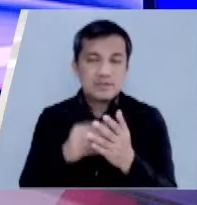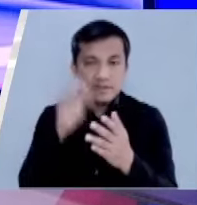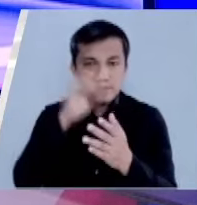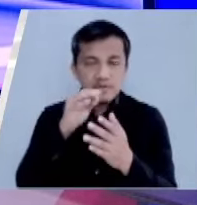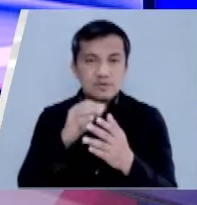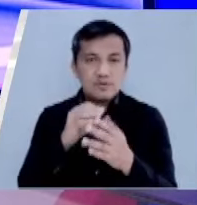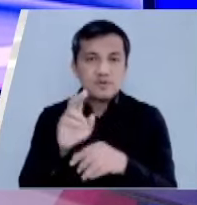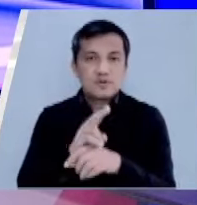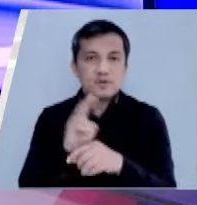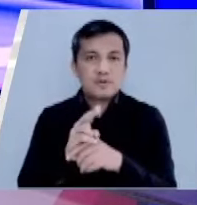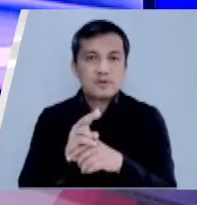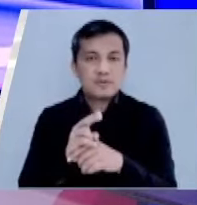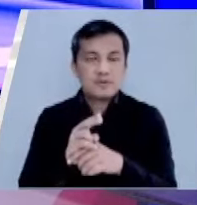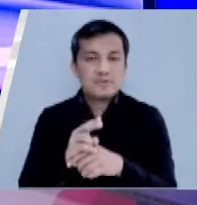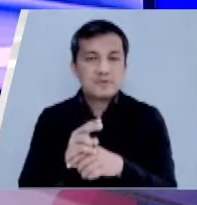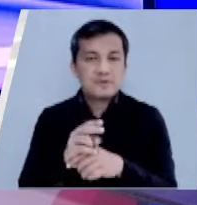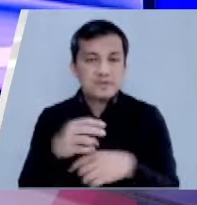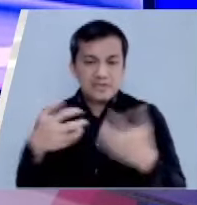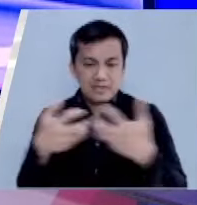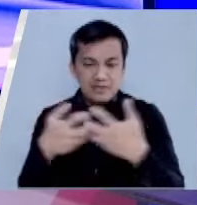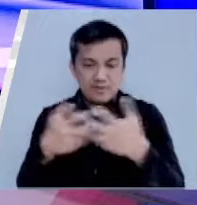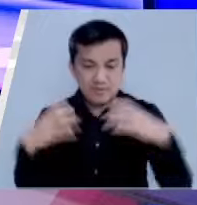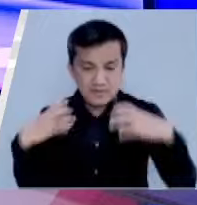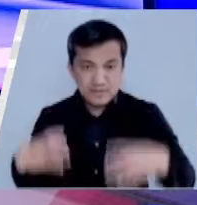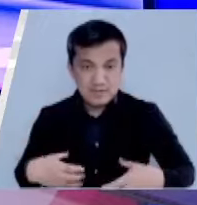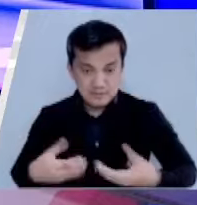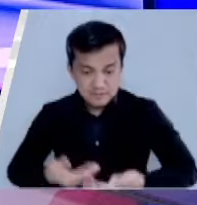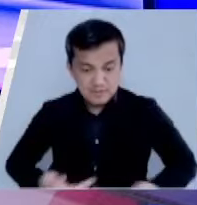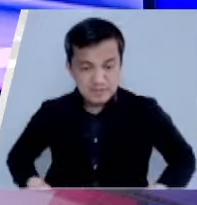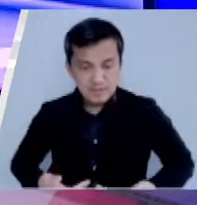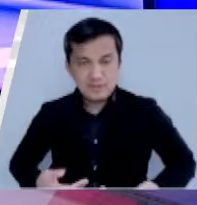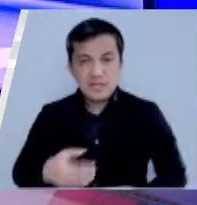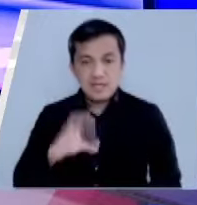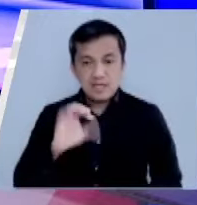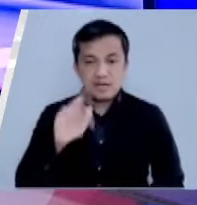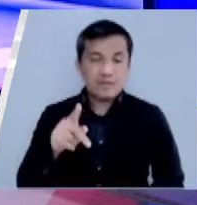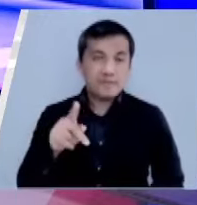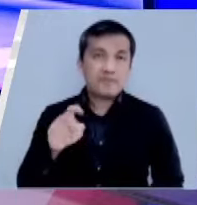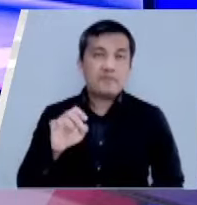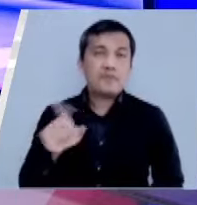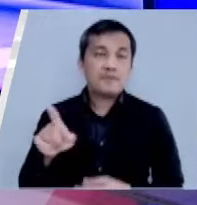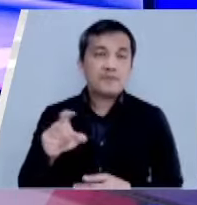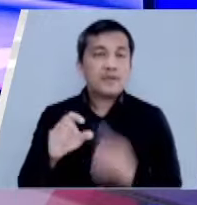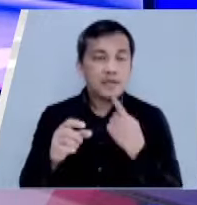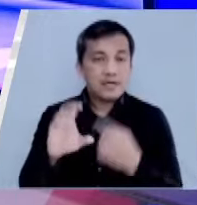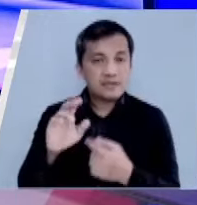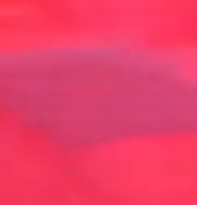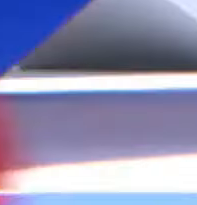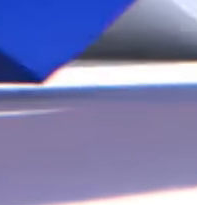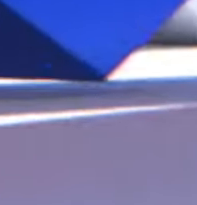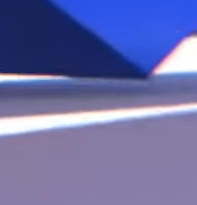crop top. Ang rock na fashion style ng ilang Olympians at Kapuso stars, ichichika ni Nelson